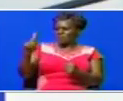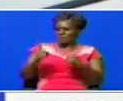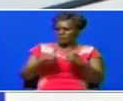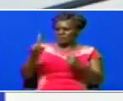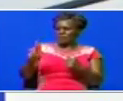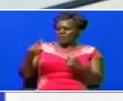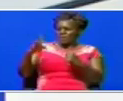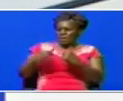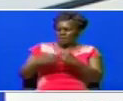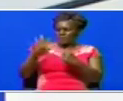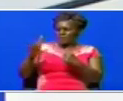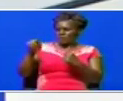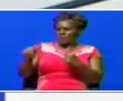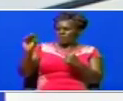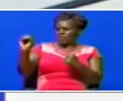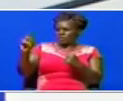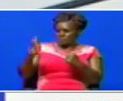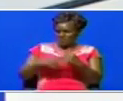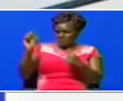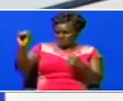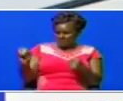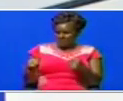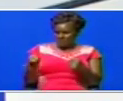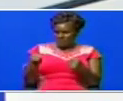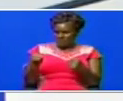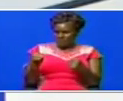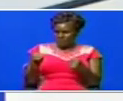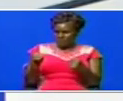274,161, 85.07%.